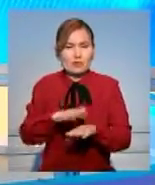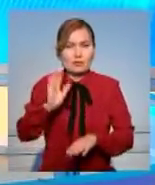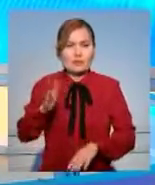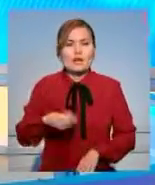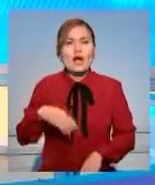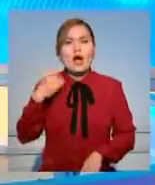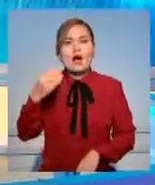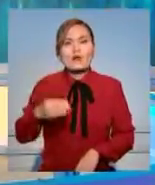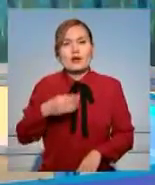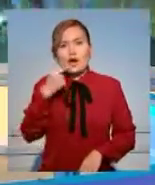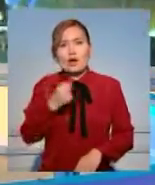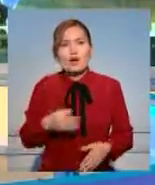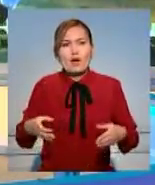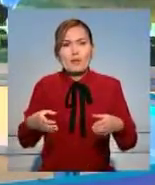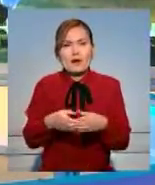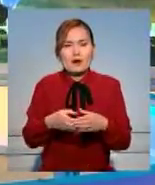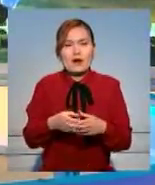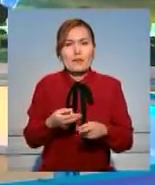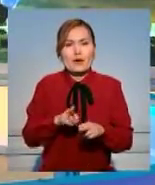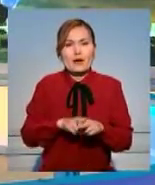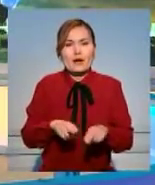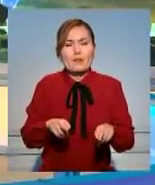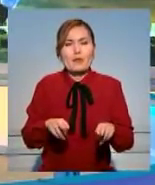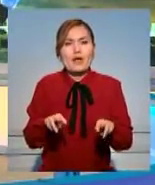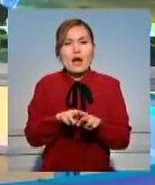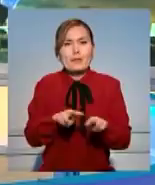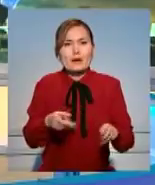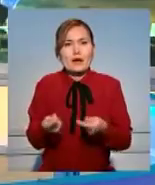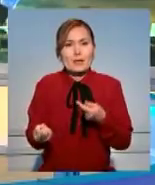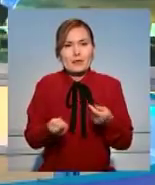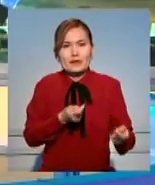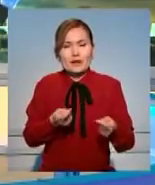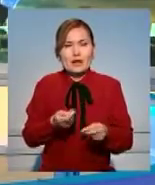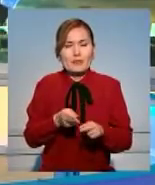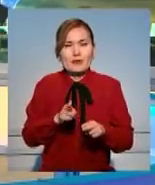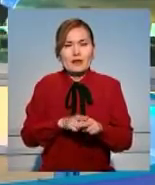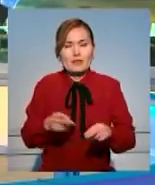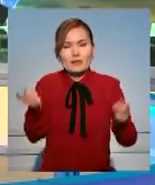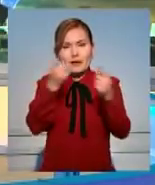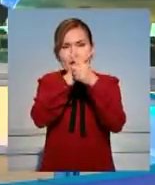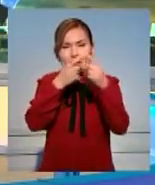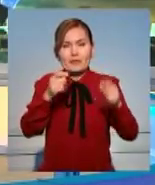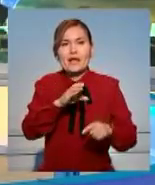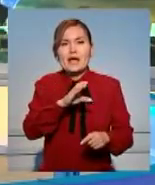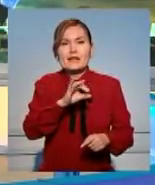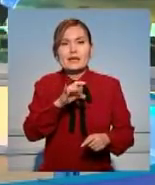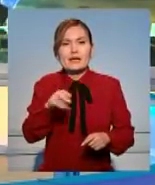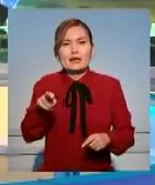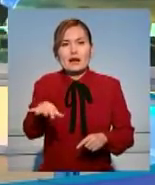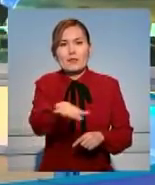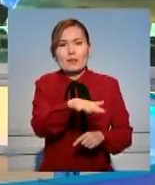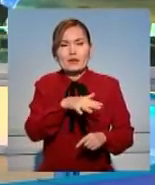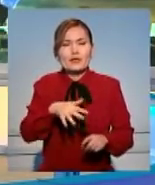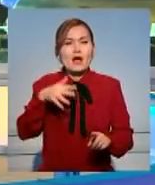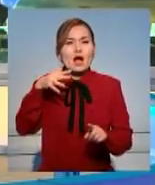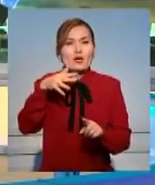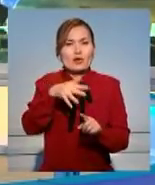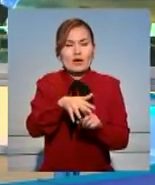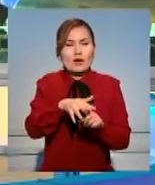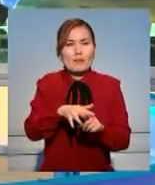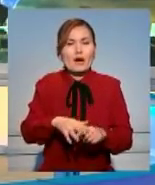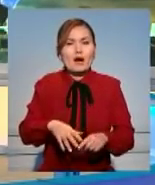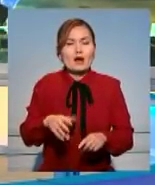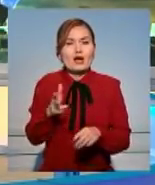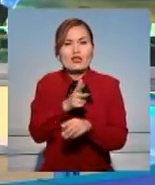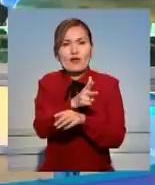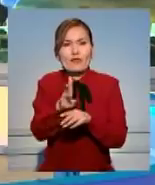Францияның қарулы күштер министрі Флоранс Парли өзінің Твиттердегі парақшасы арқылы Сирия аумағына жасалған шабуылдың бейнетаспасын